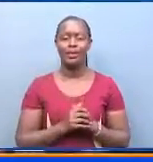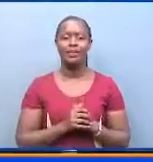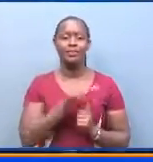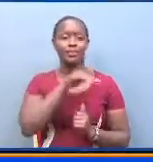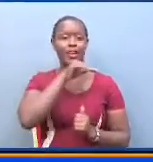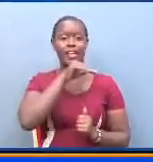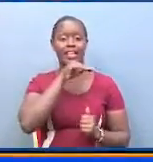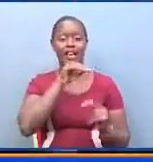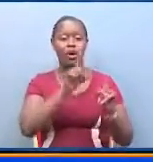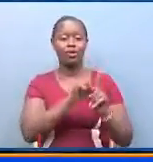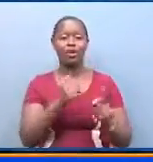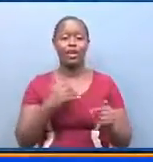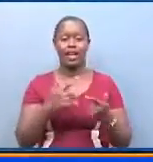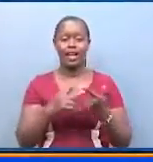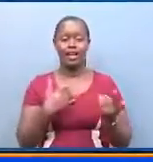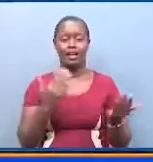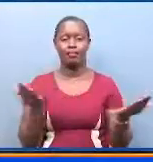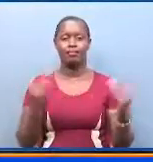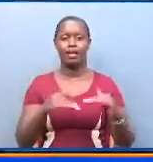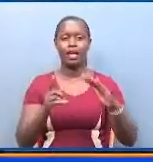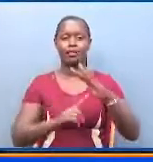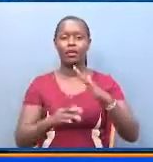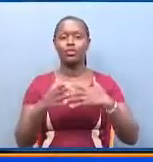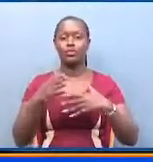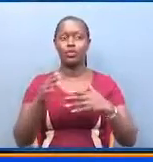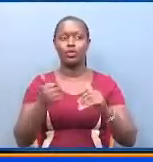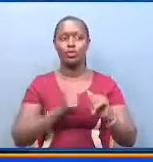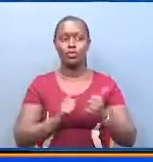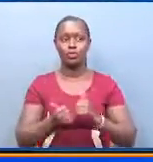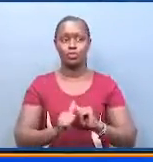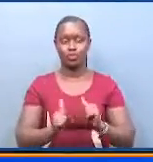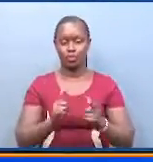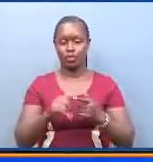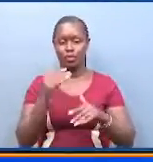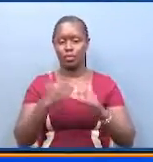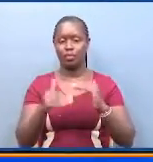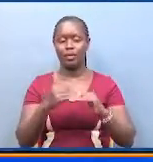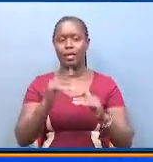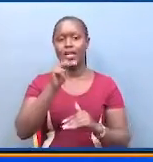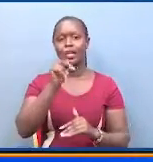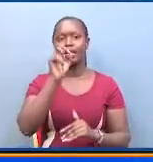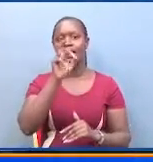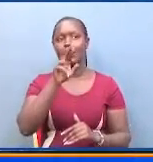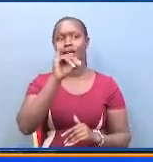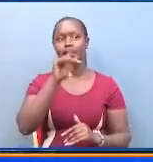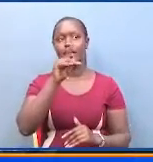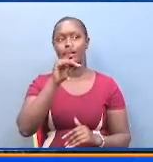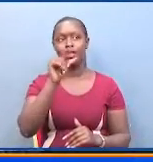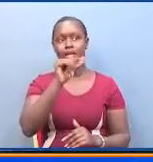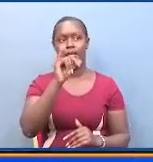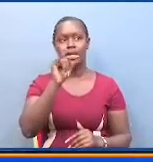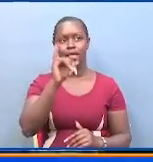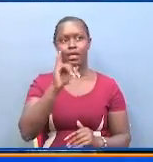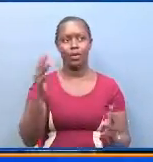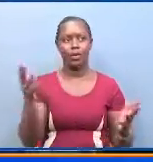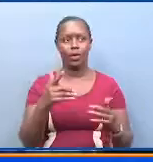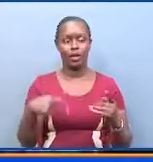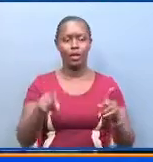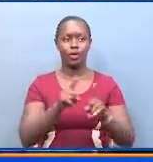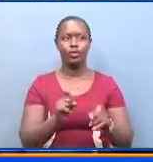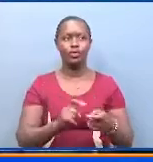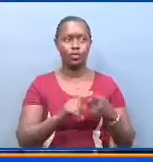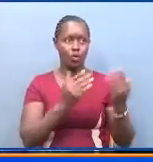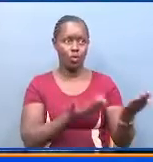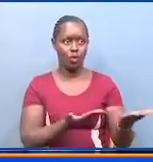Odinga then held a rally at the Ministry of Sports constructed stadium, Kirigiti Stadium, where he was treated to a stirring